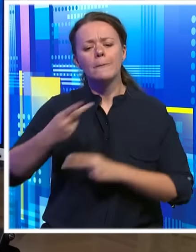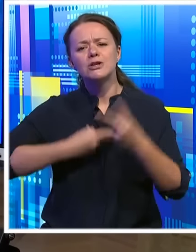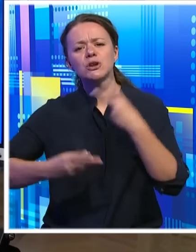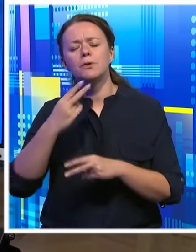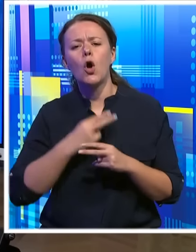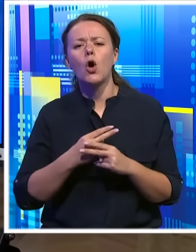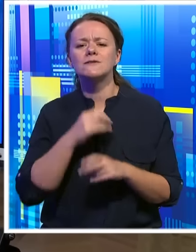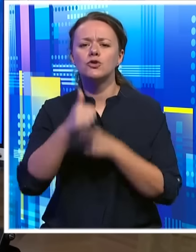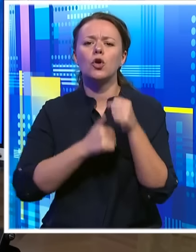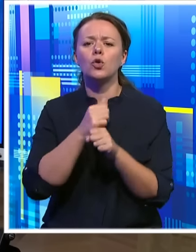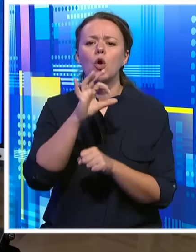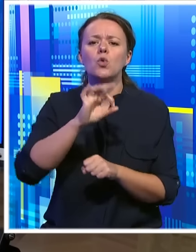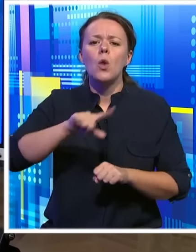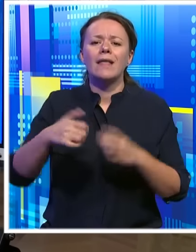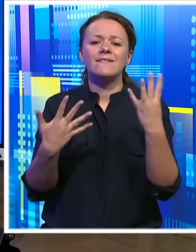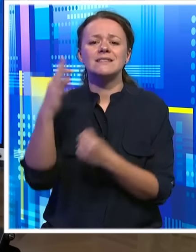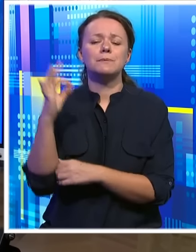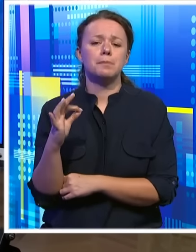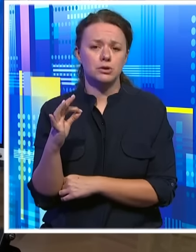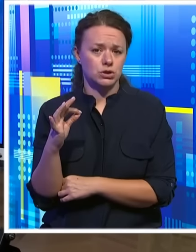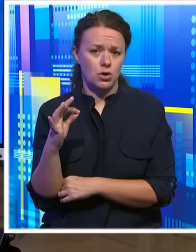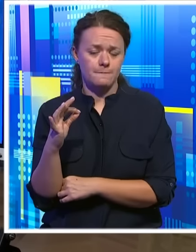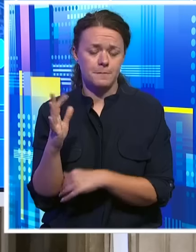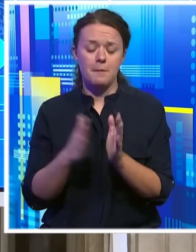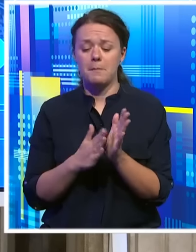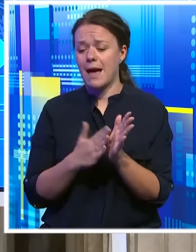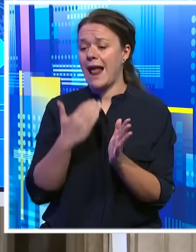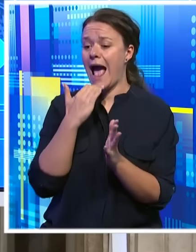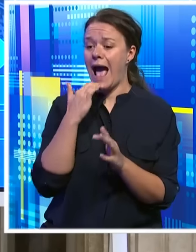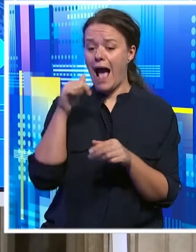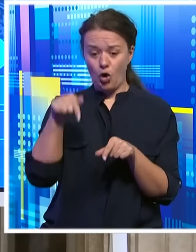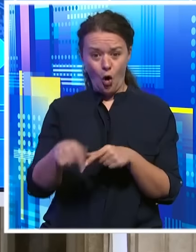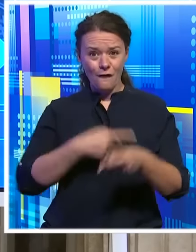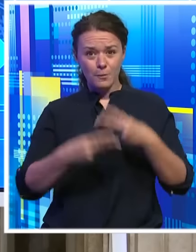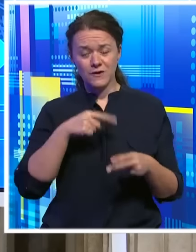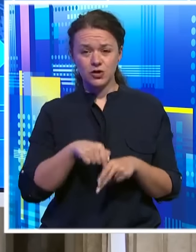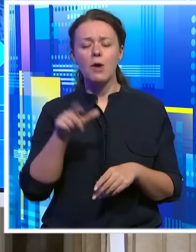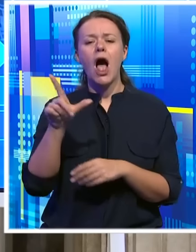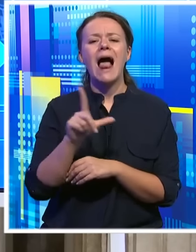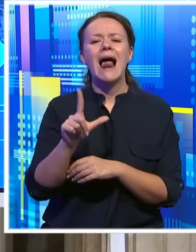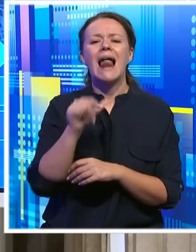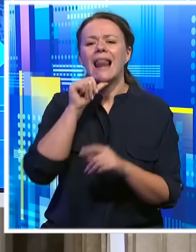od 0,95%. Ukoliko bismo imali ovo, samo litijum karbonat, to je tih